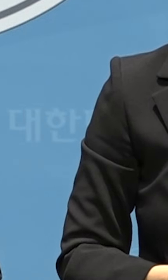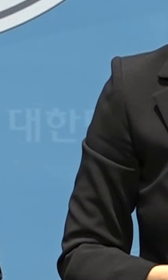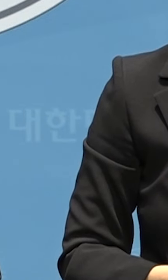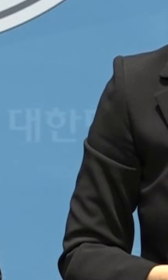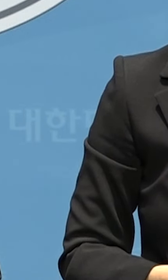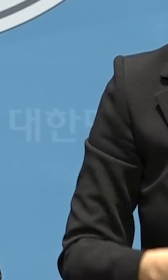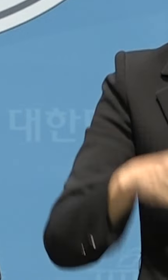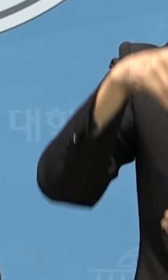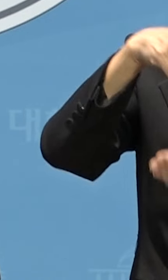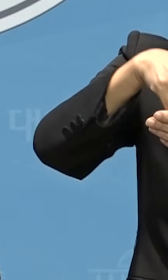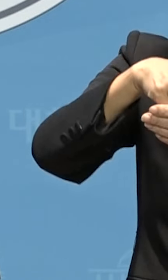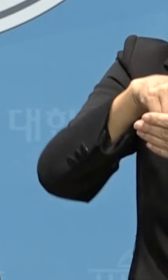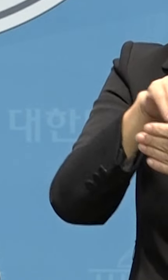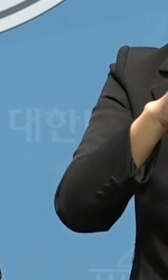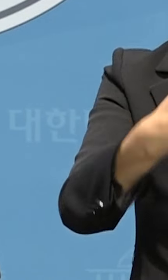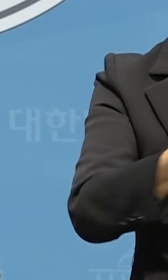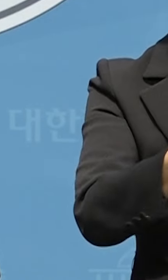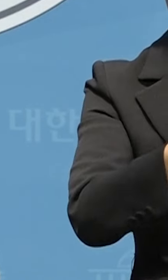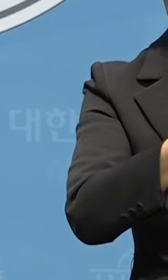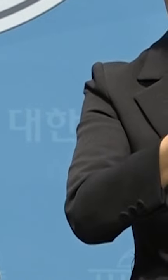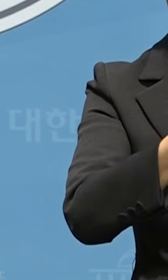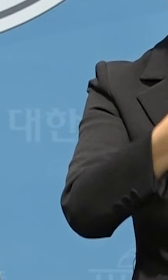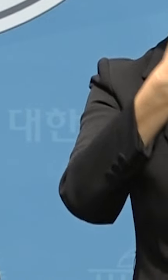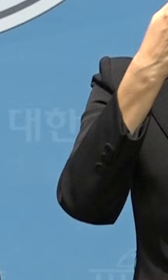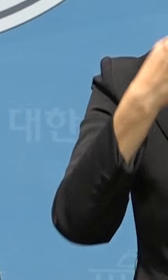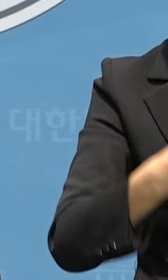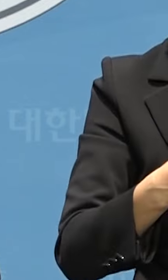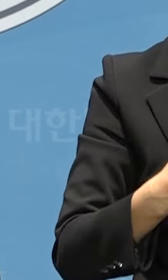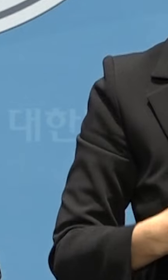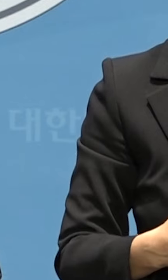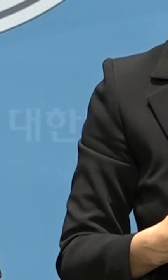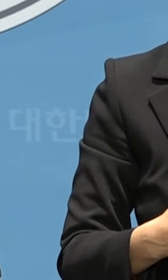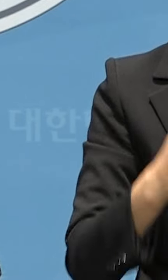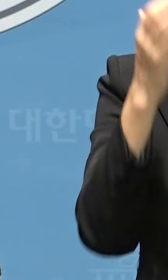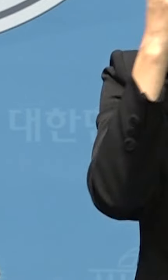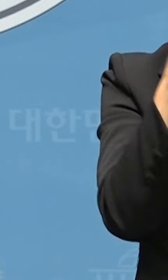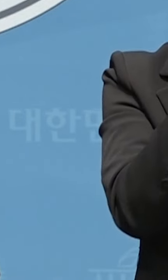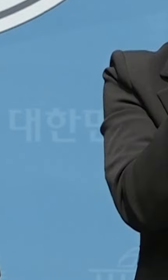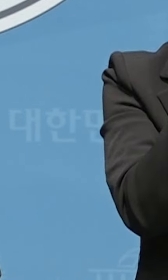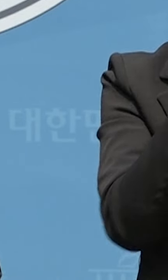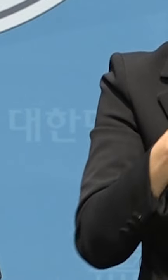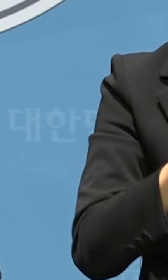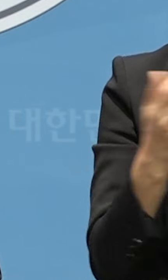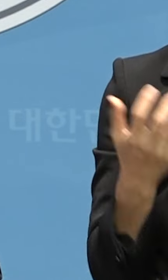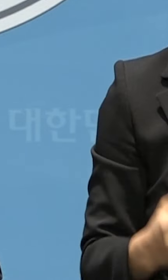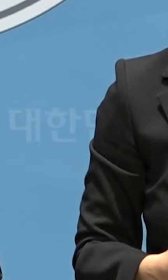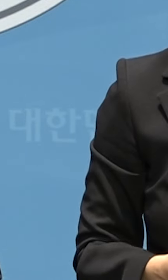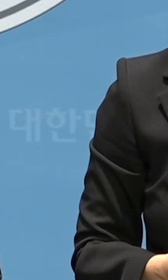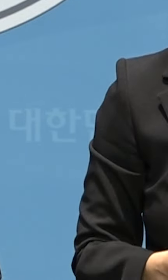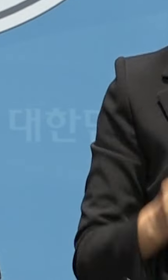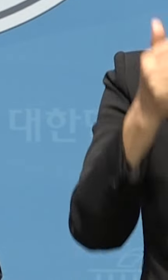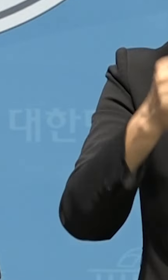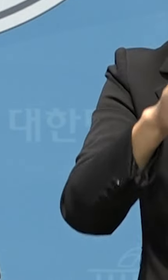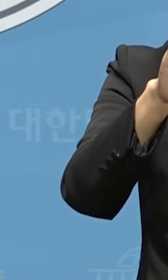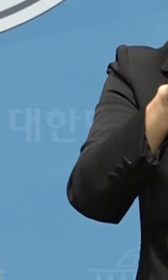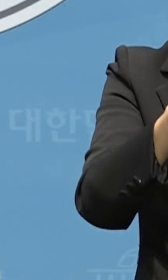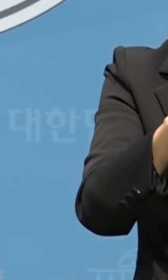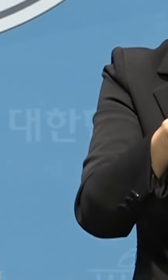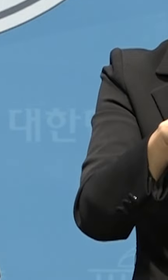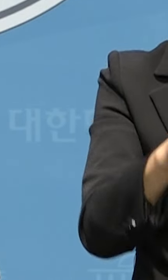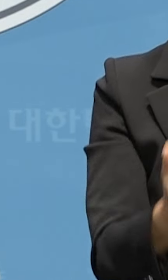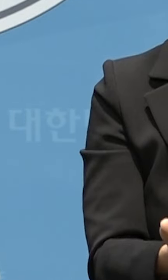선거에서 저를 도와주다가 고초를 겪고 있어 마음이 무겁긴 합니다. 그러나 경선 과정에서 벌어진 일탈에